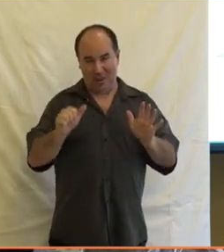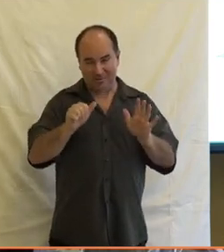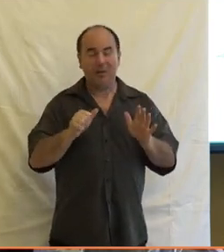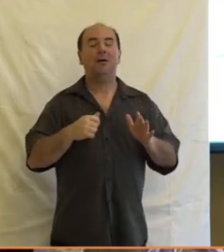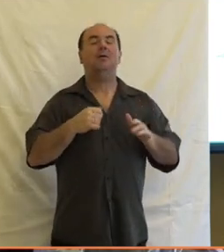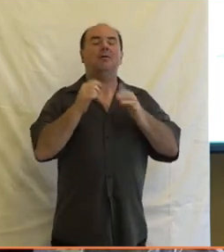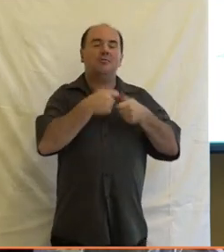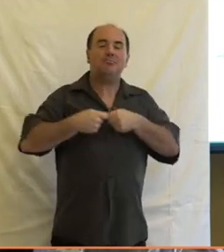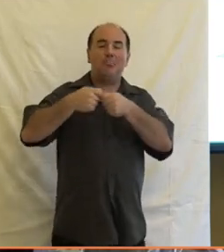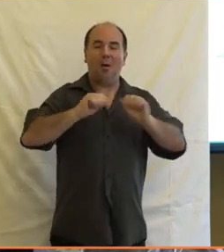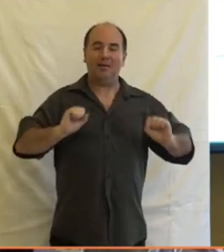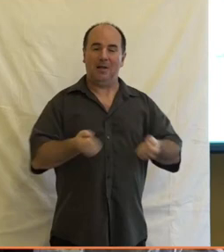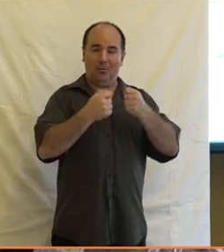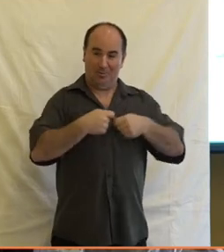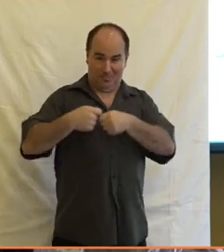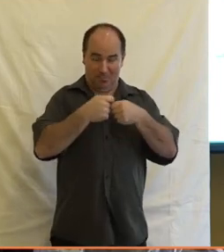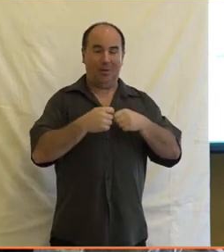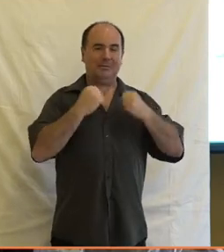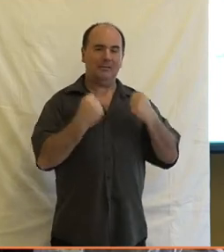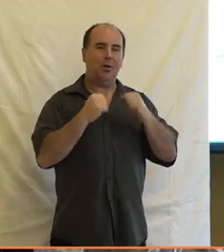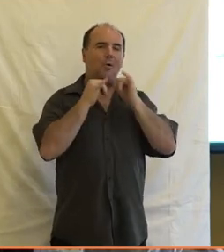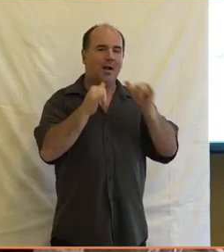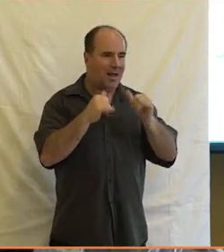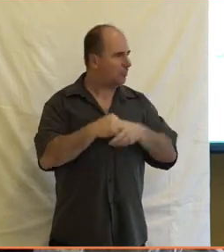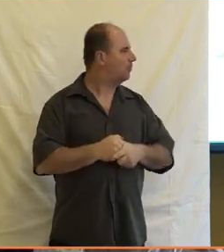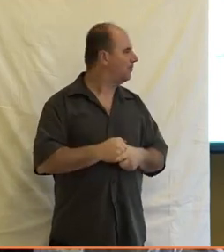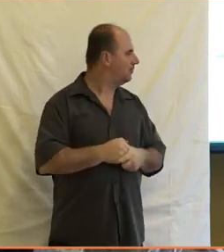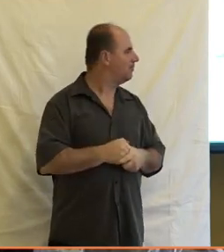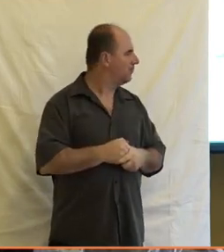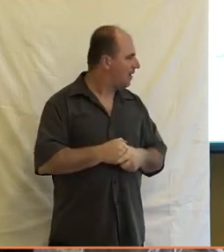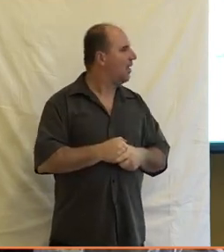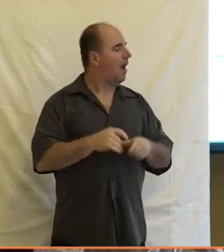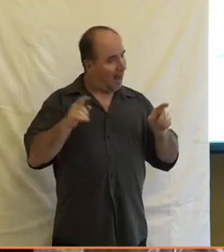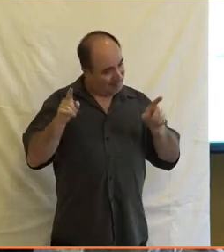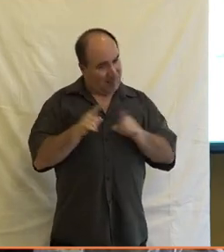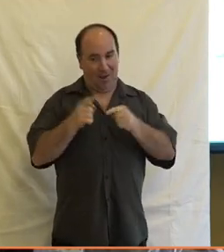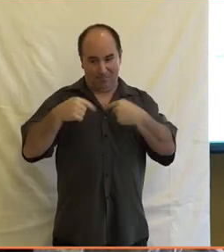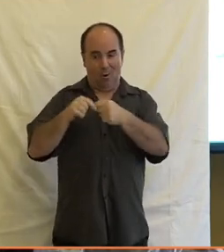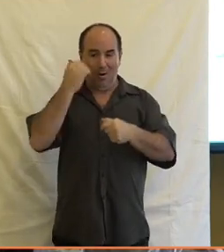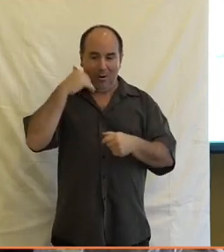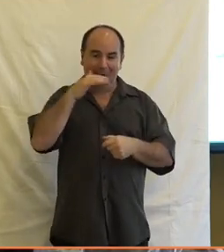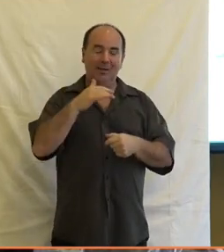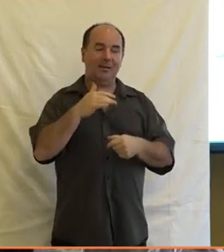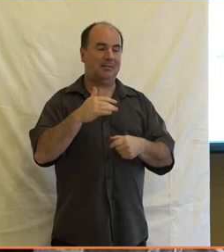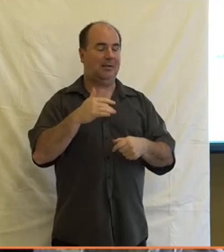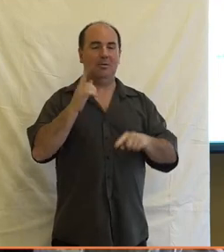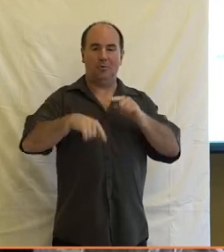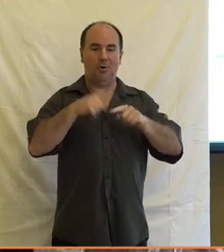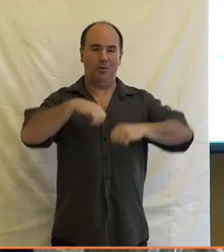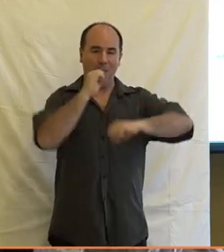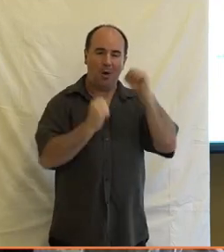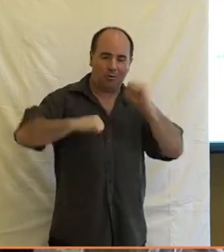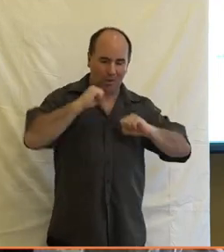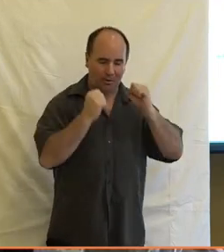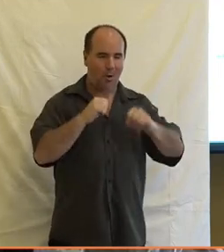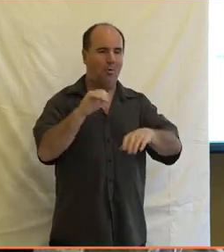rámci kterého tedy učíme osoby, které mají poškození tímné motoriky horní končetin, povládat počítač a nově také i být